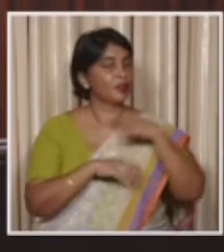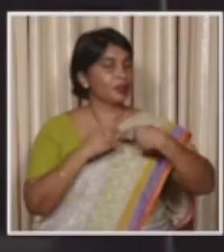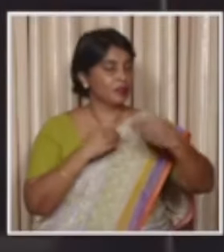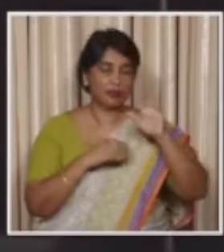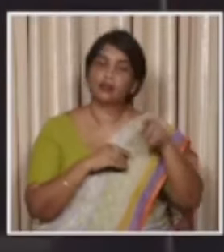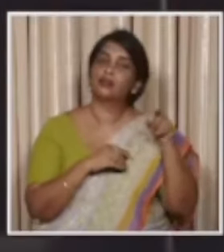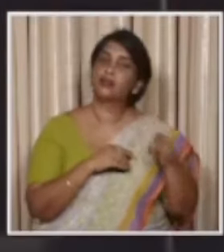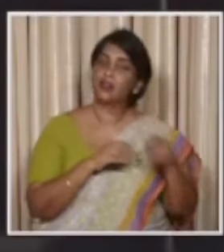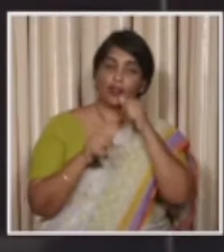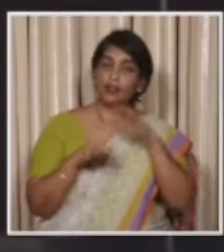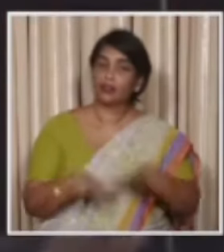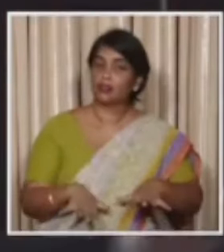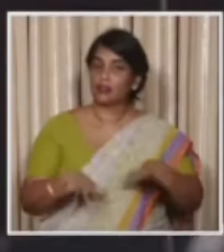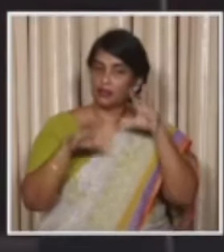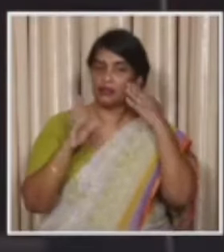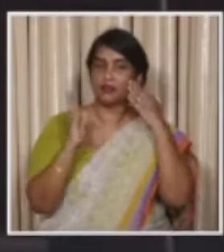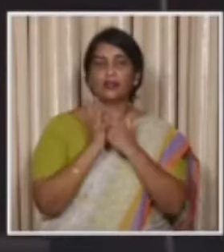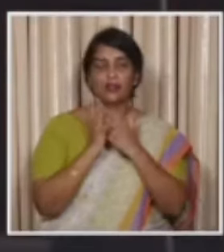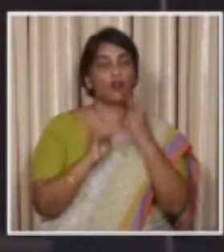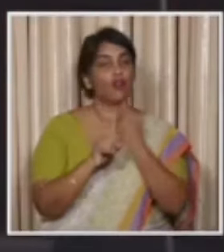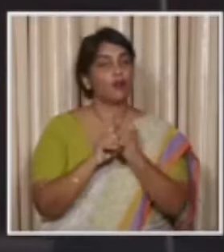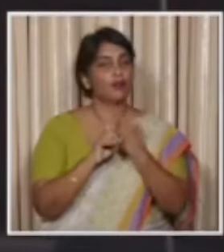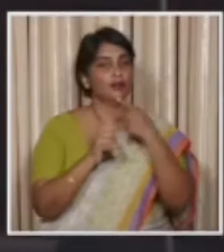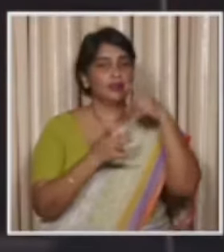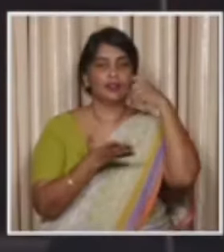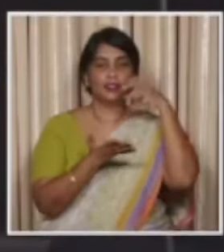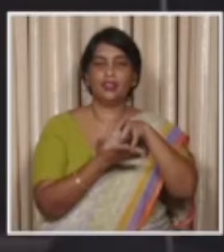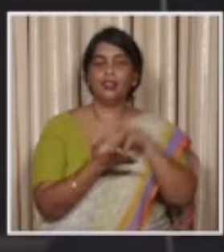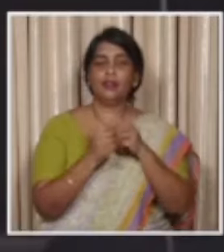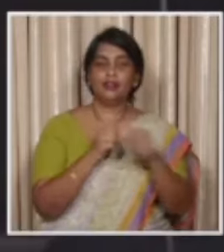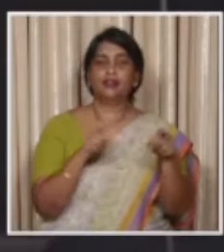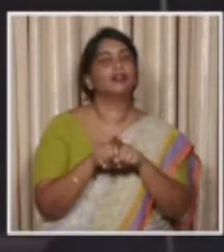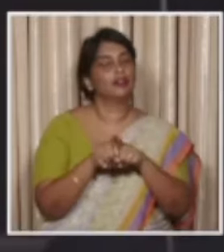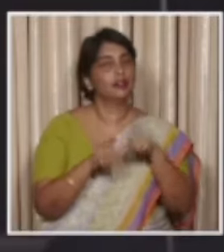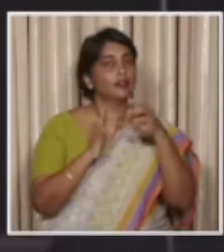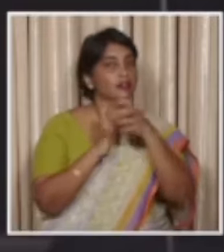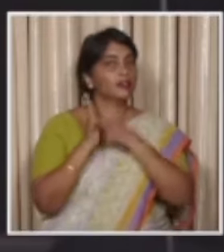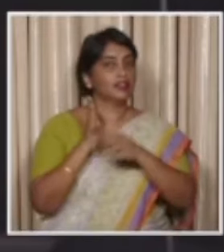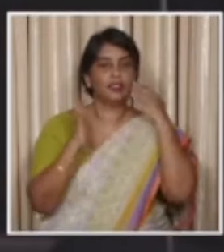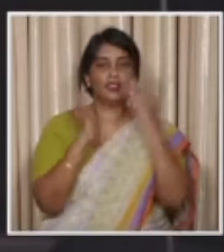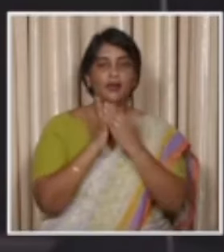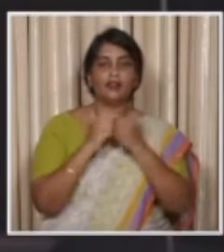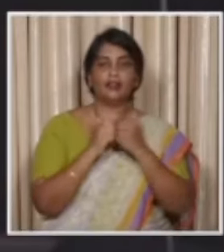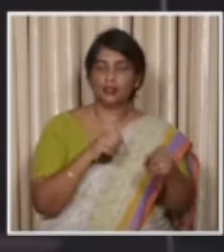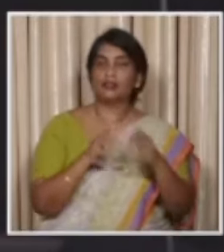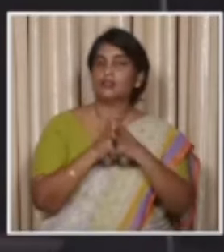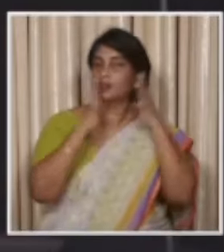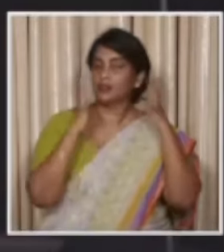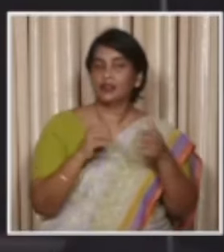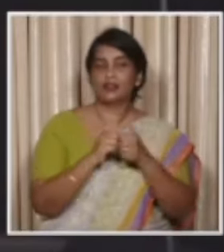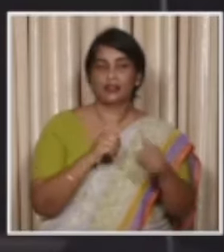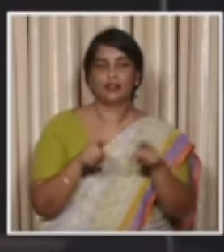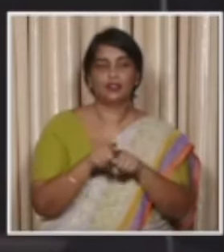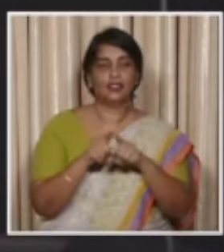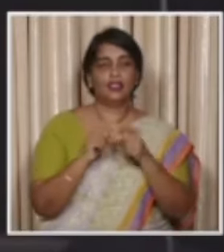ඇතිවෙච්ච ගංවතුර තත්ත්වයත් එක්ක කොළොන්නාව ප්‍රාදේශීය ලේකම් කොට්ටාශයේ වසම් 36කට අධික ප්‍රමාණයක් පීඩාවට ලක් වුණා